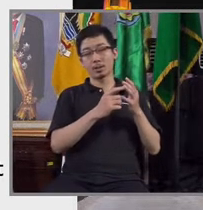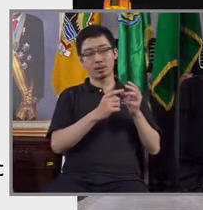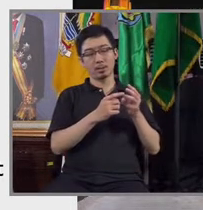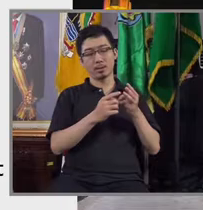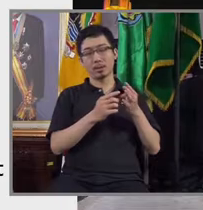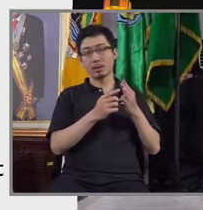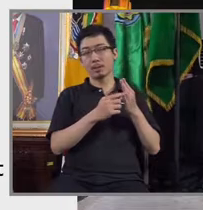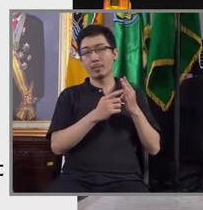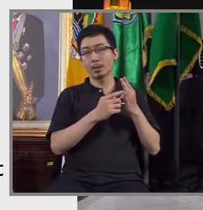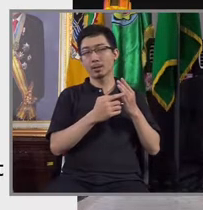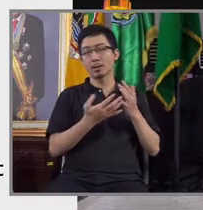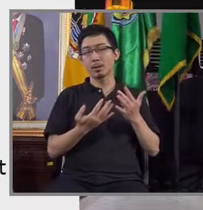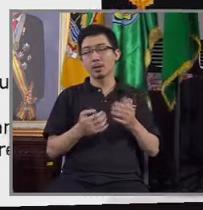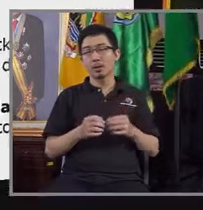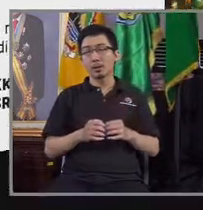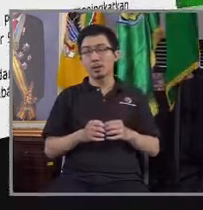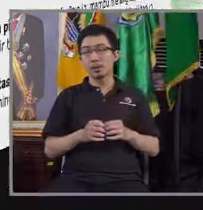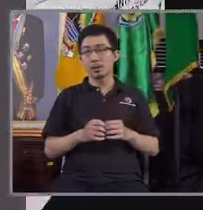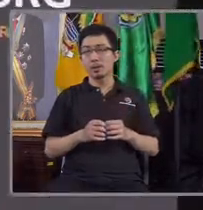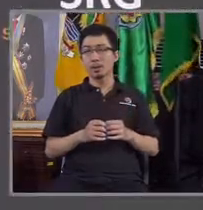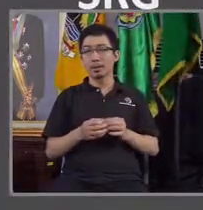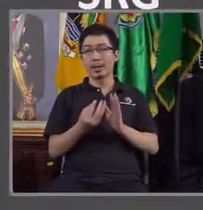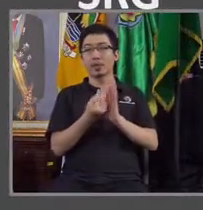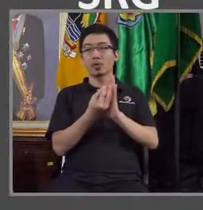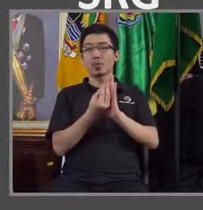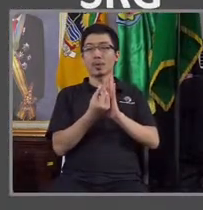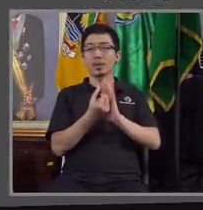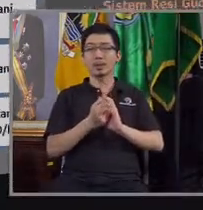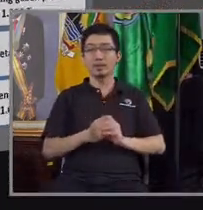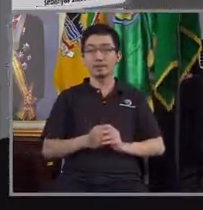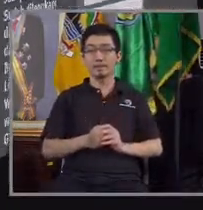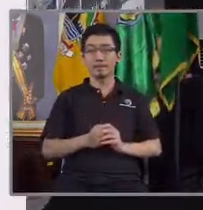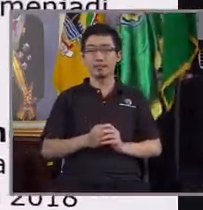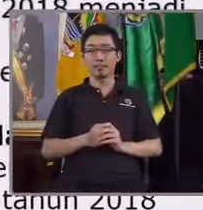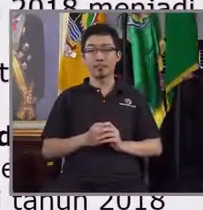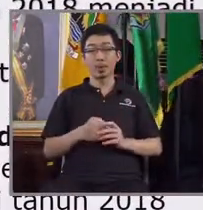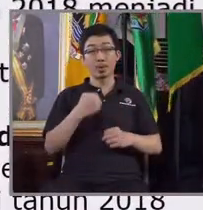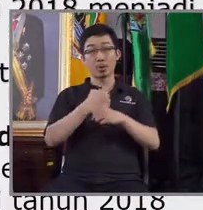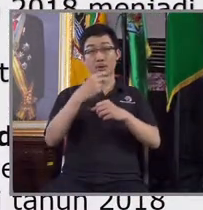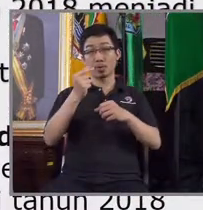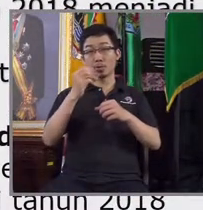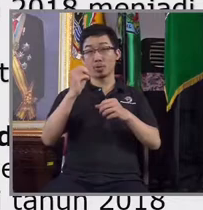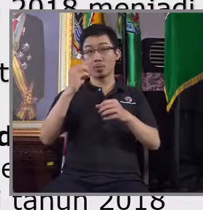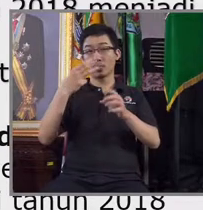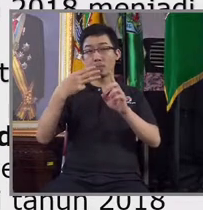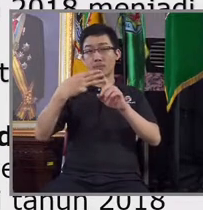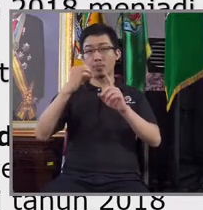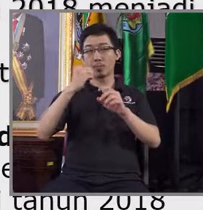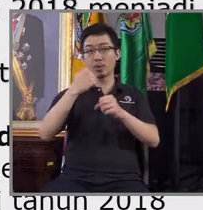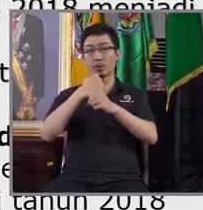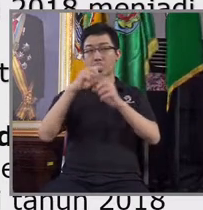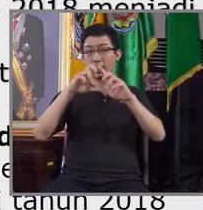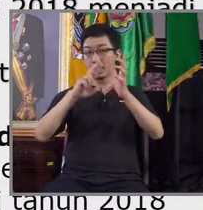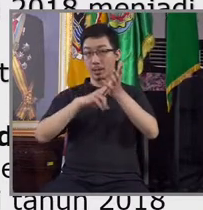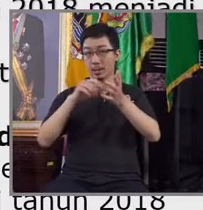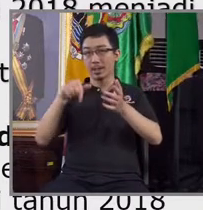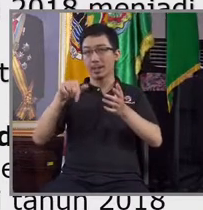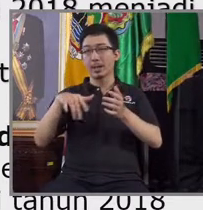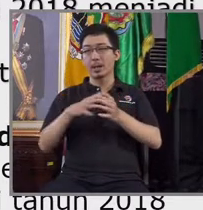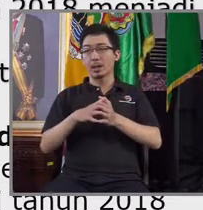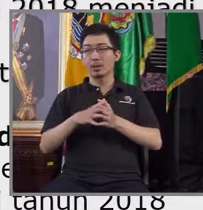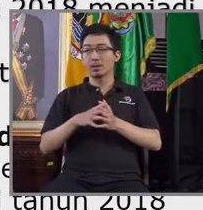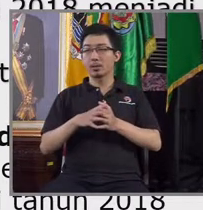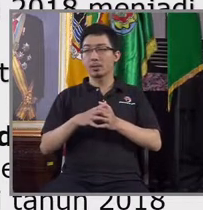perlambatan ekonomi yaitu Grobogan dikenal sebagai penyangga pangan se Jawa Tengah